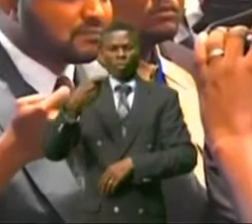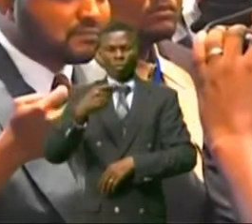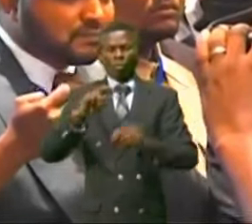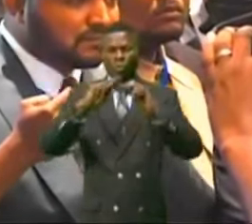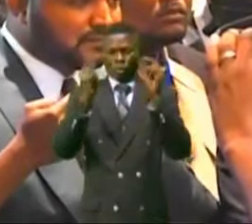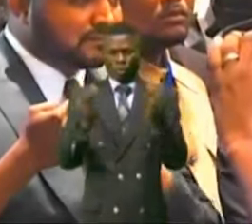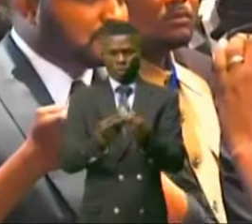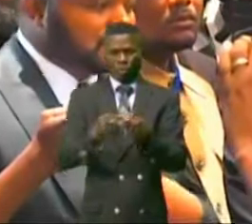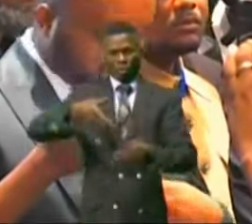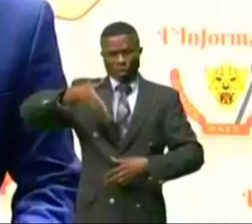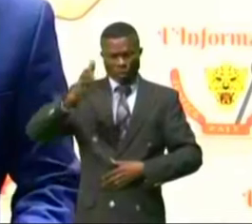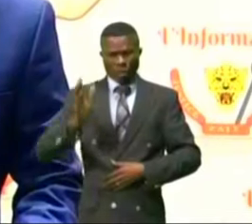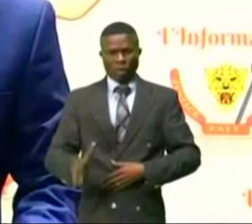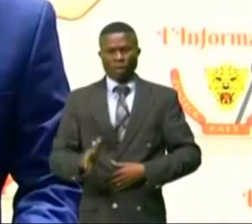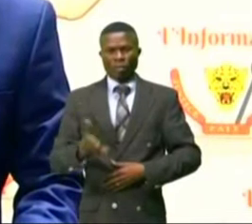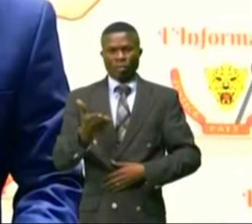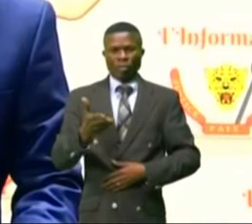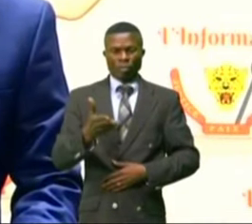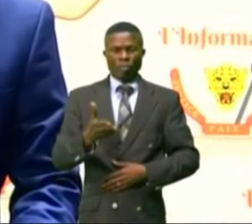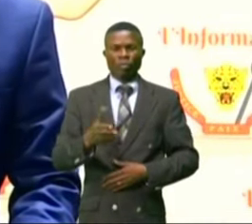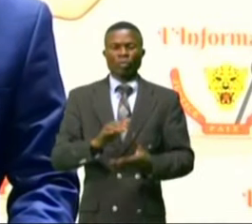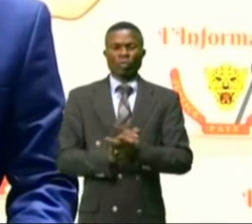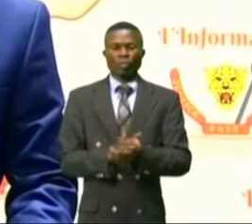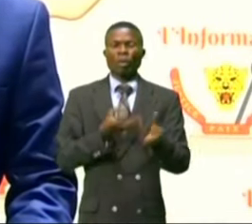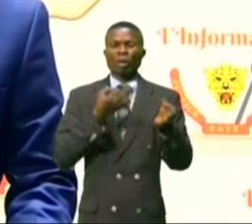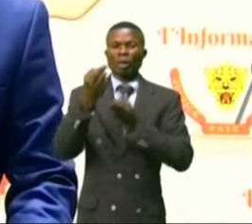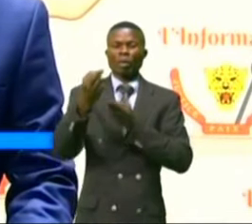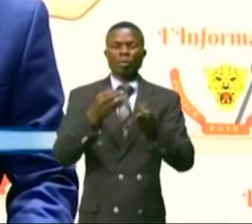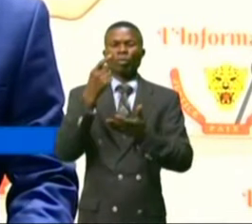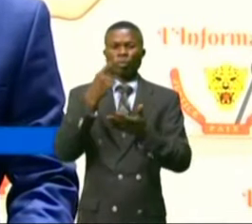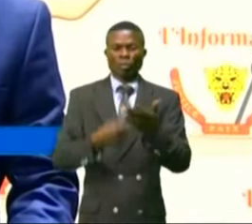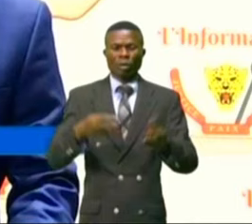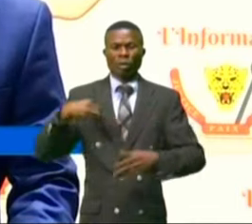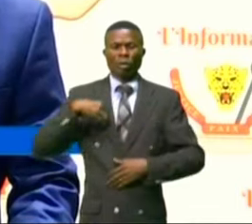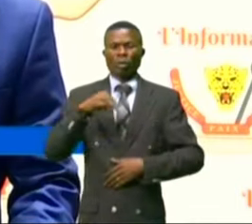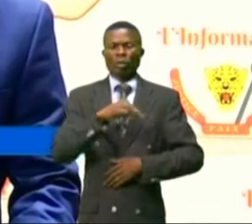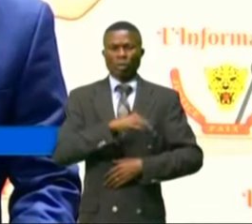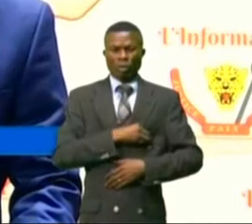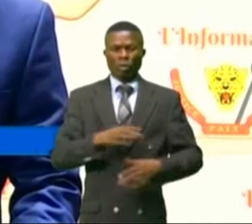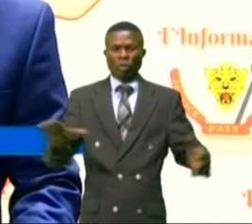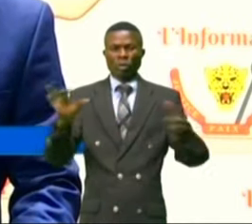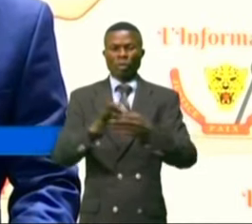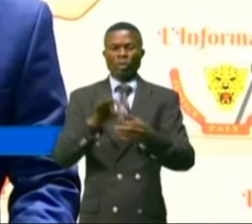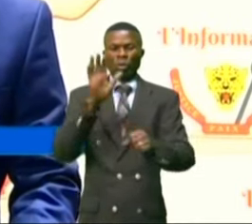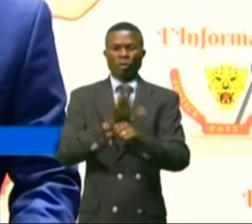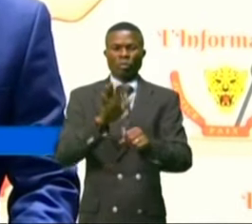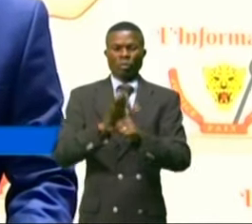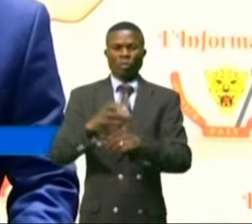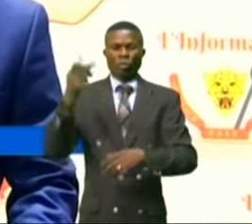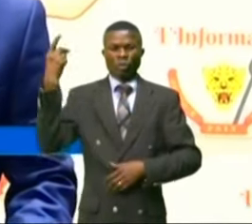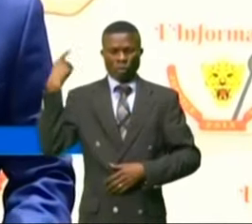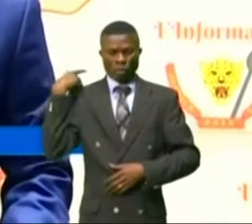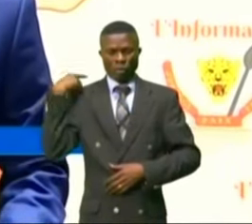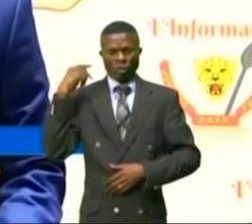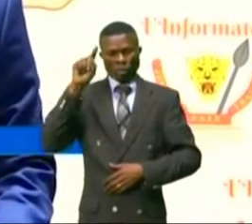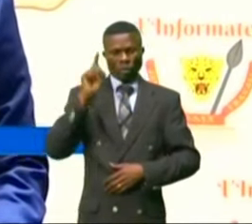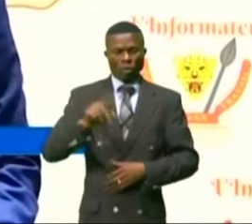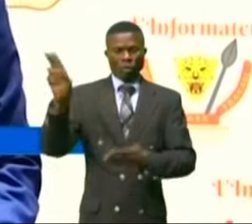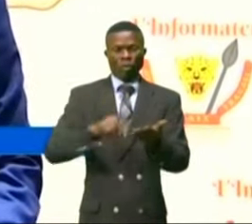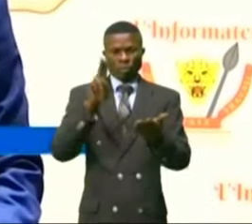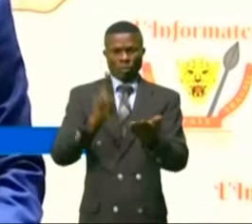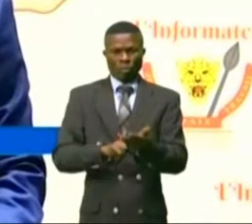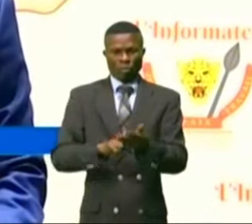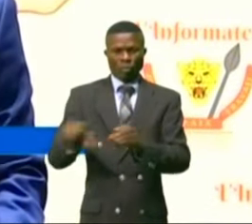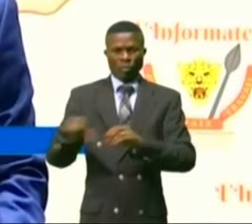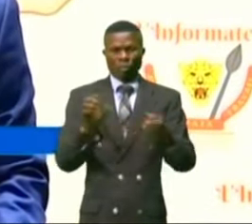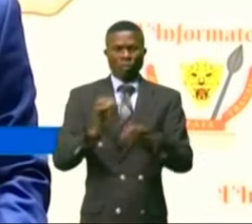panel d'experts. Il convient de préciser que les membres de la coalition majoritaire devront signer des